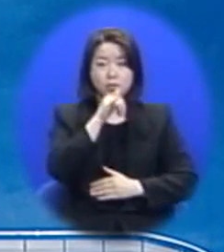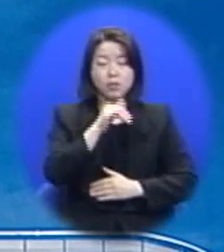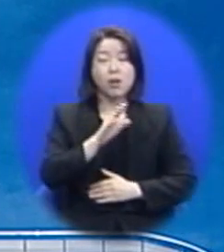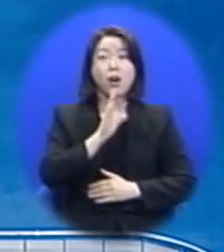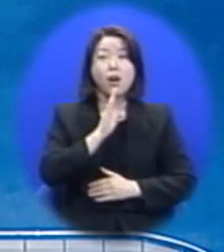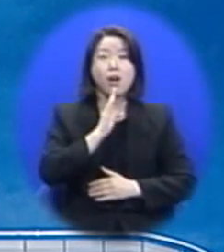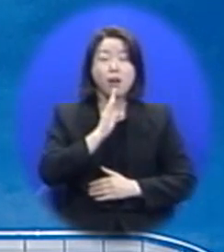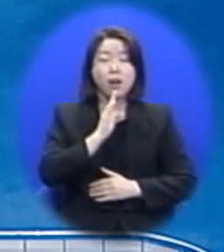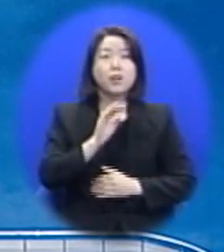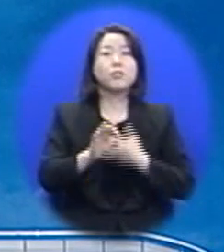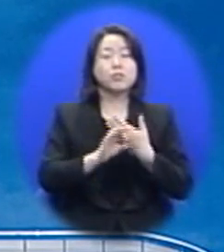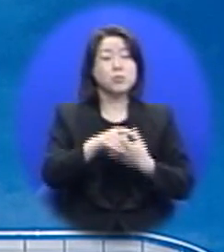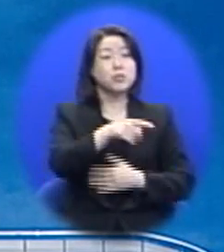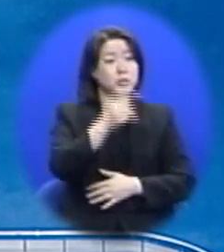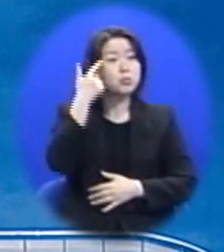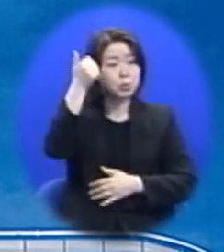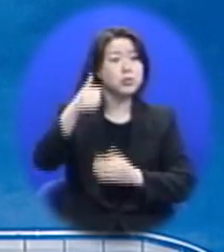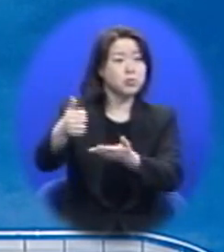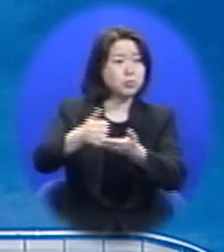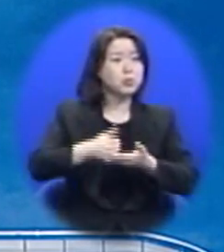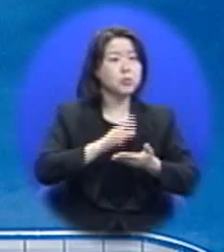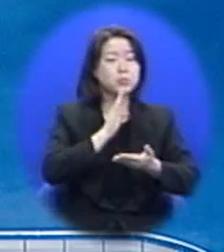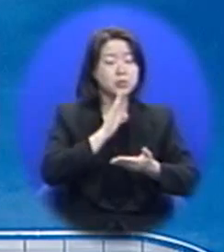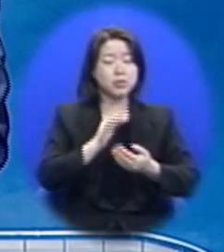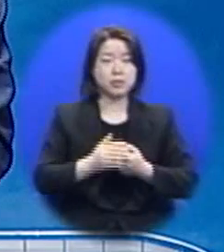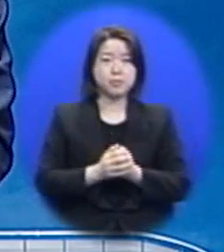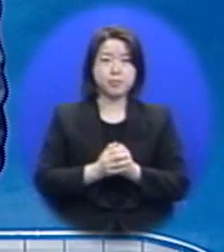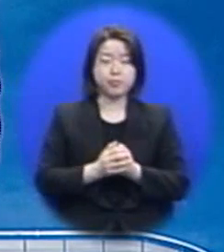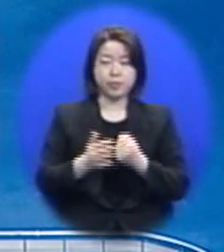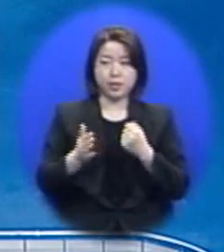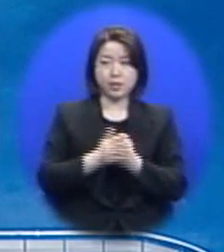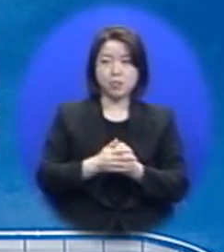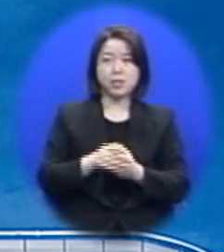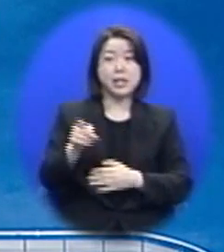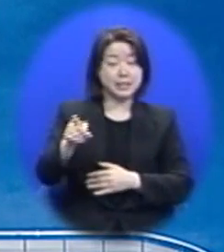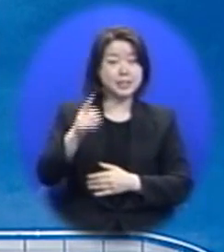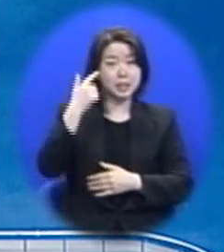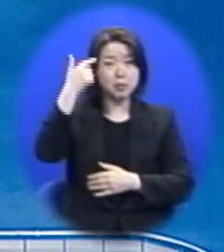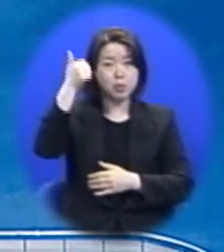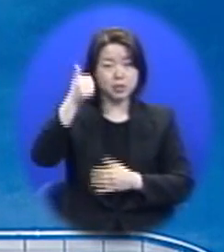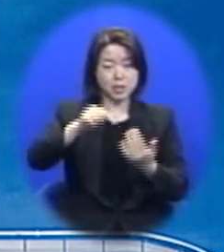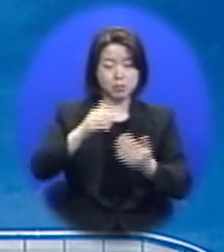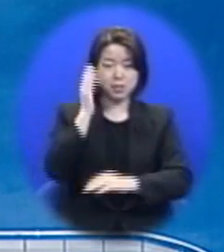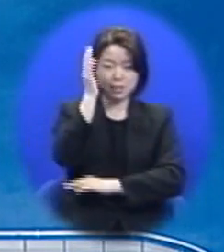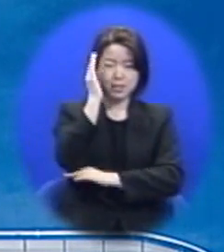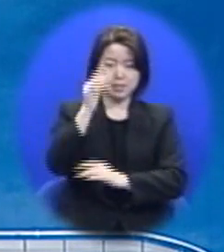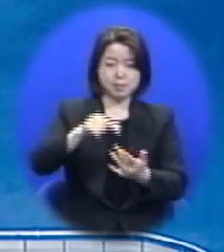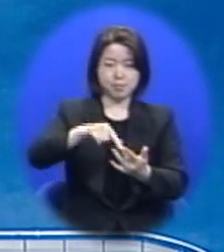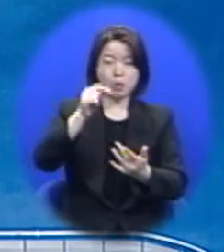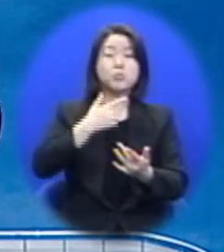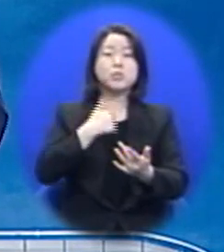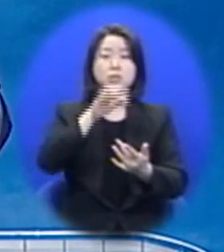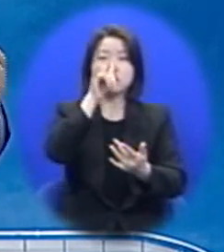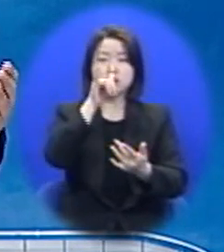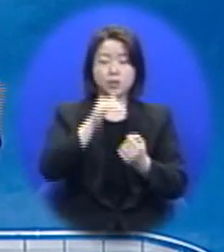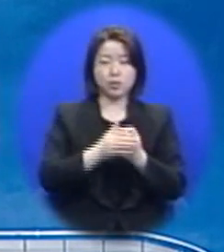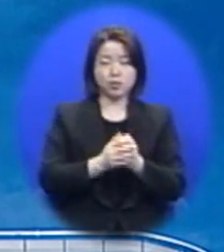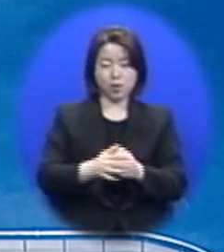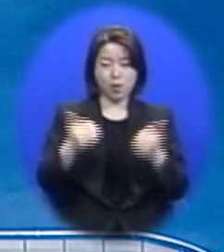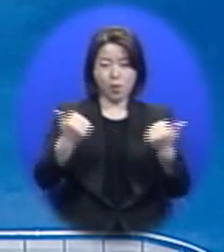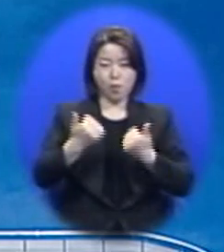그 목사님을 모십시다. 그래서 그분을 강사로 우리가 뽑은 적이 있습니다. 회의가